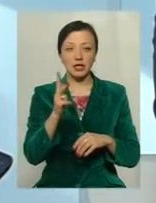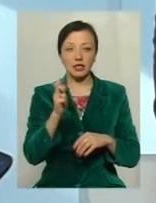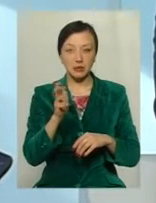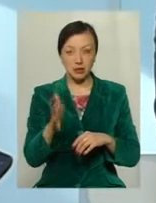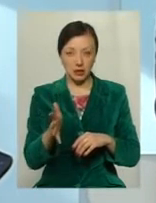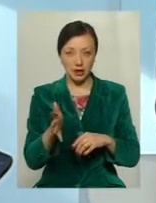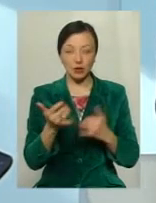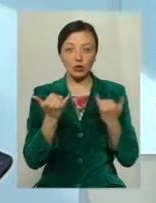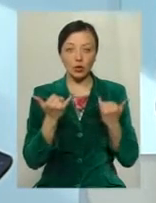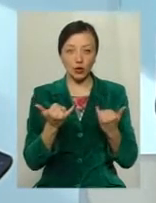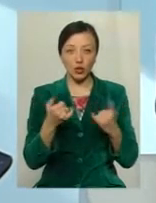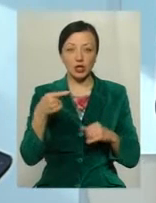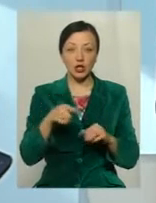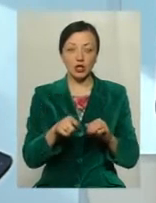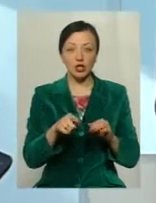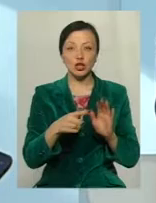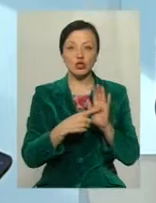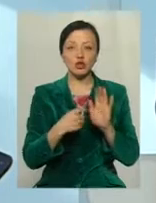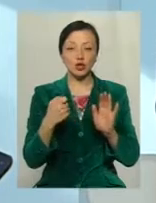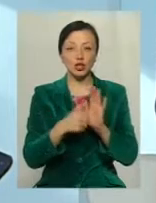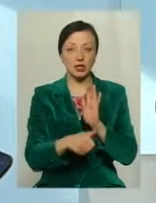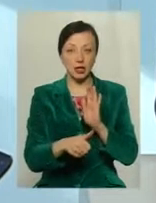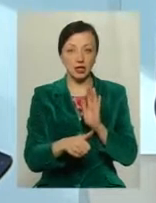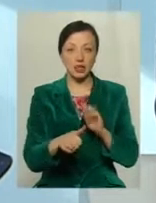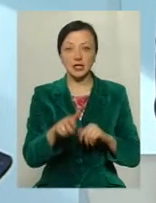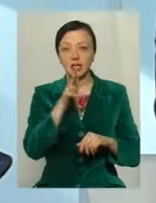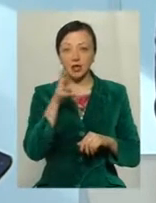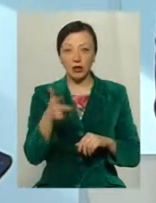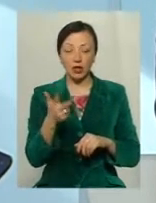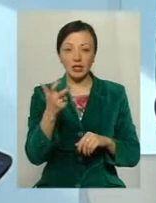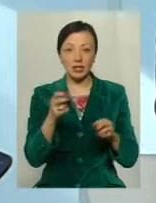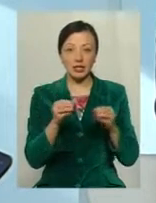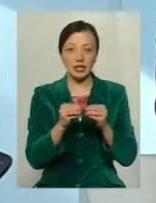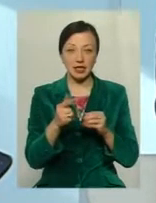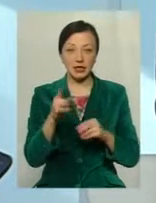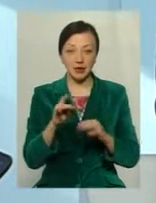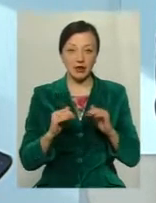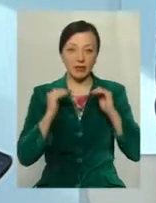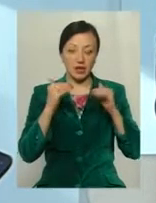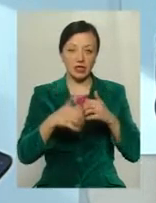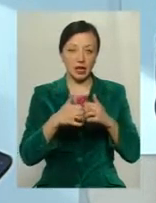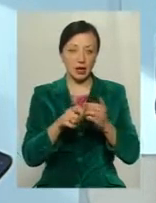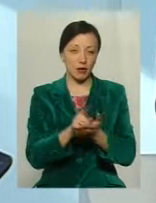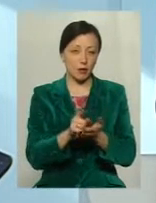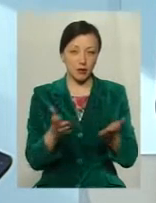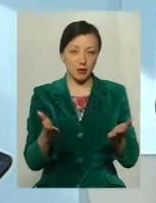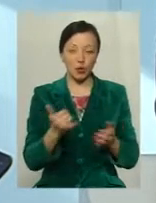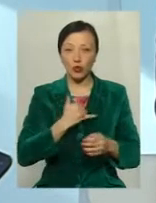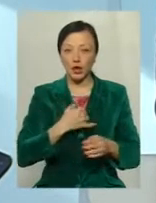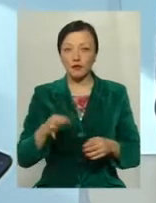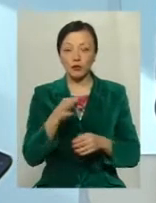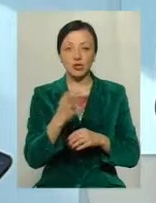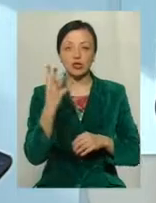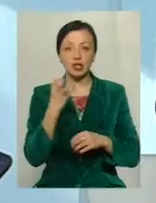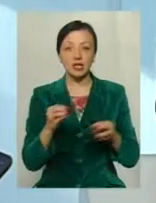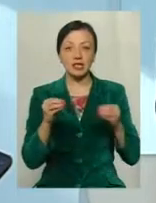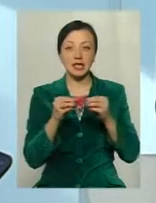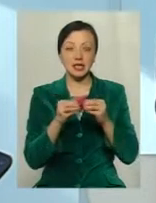скажу по пенсійному фонду. 3 роки назад, ще до всіх подій, у нас була середня пенсія по області